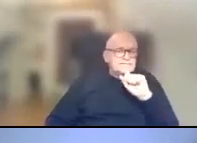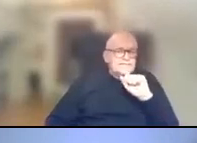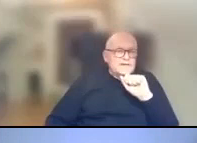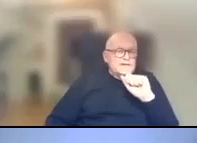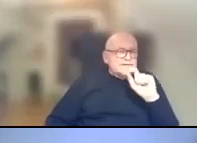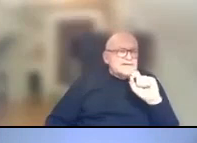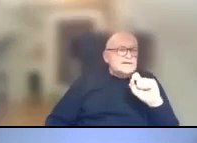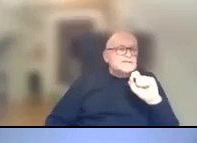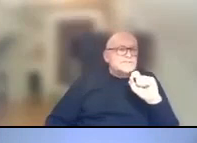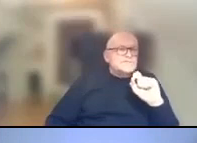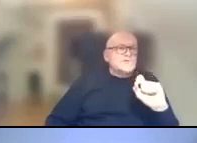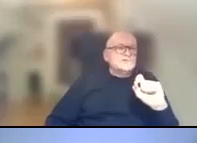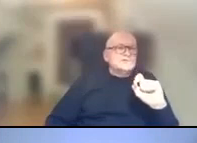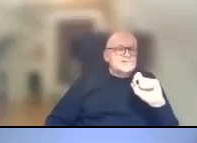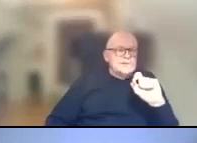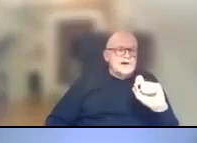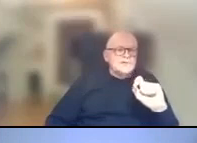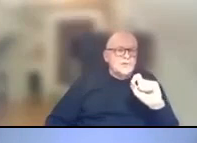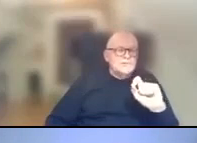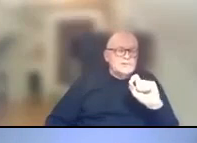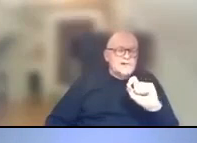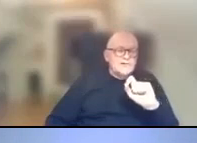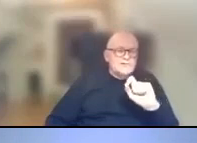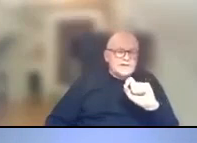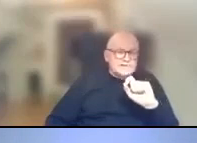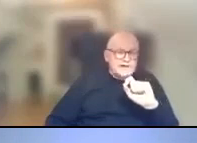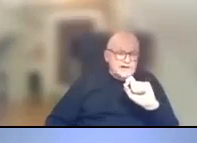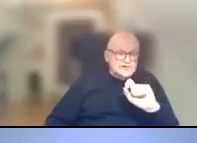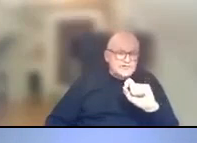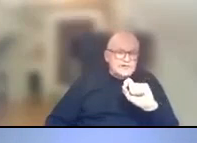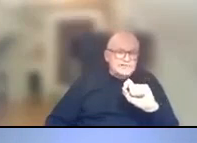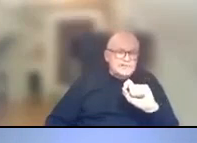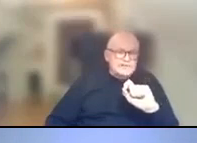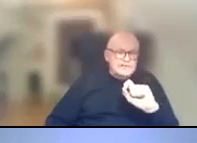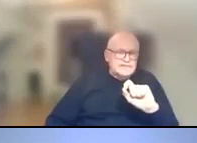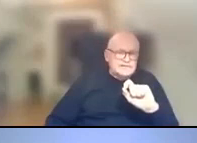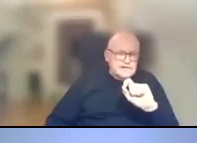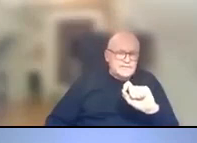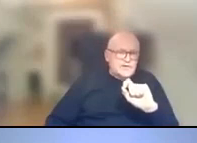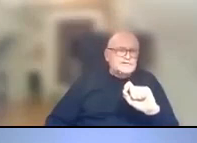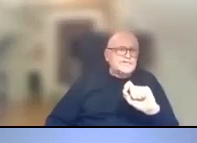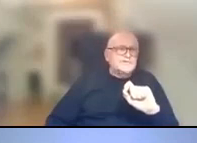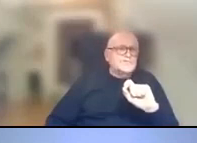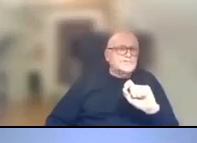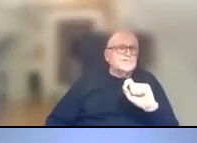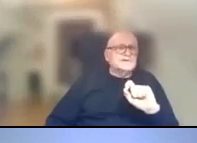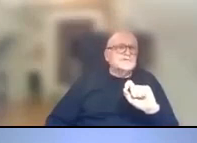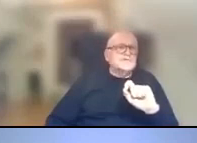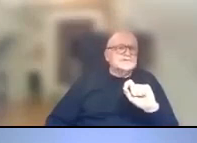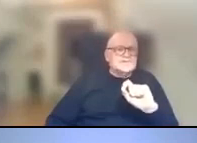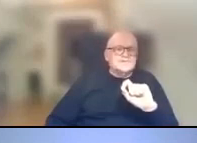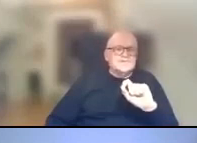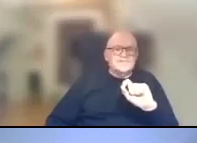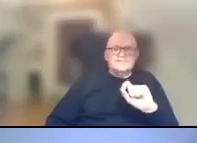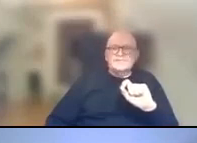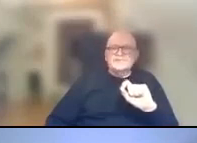Sie, dass nach diesem Zeugnis dieser Mann unmittelbar und direkt eine Anschlusstätigkeit in Delmenhorst findet und in